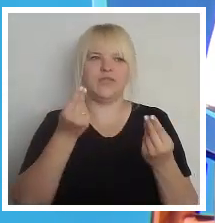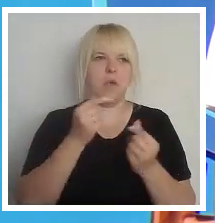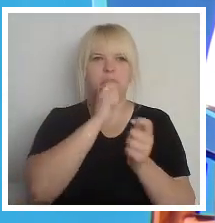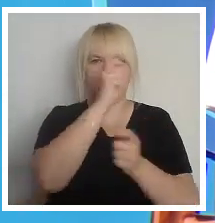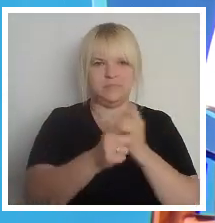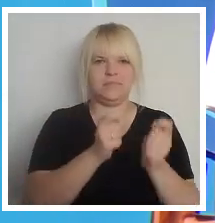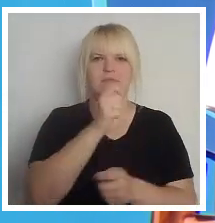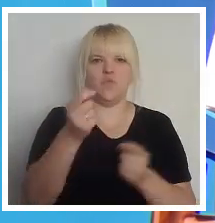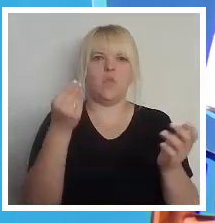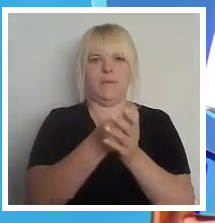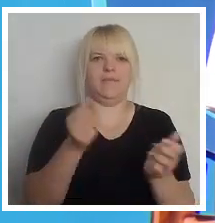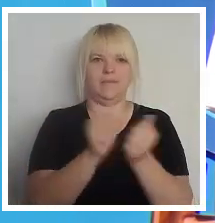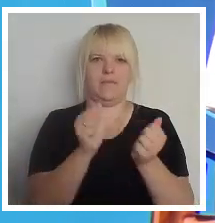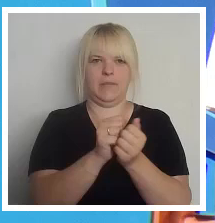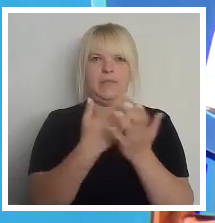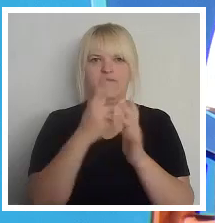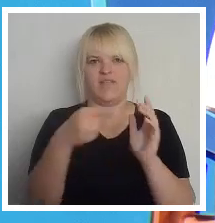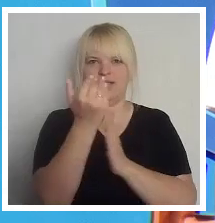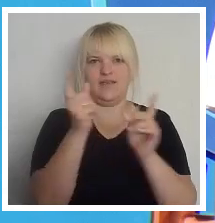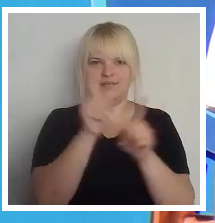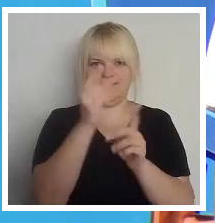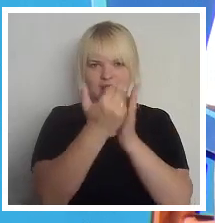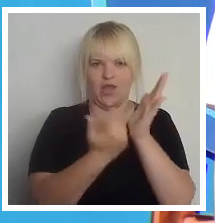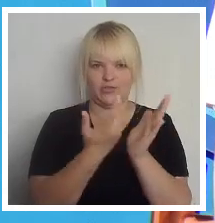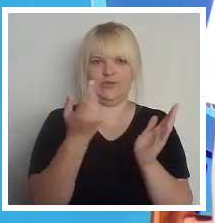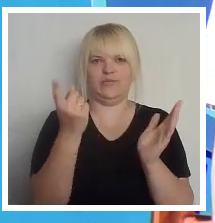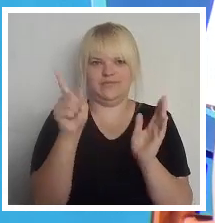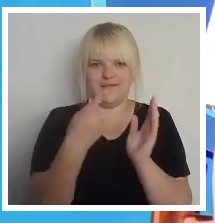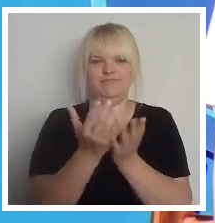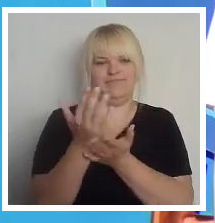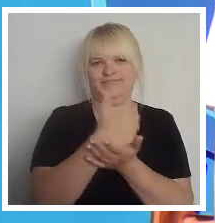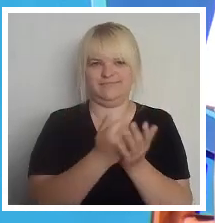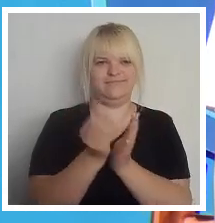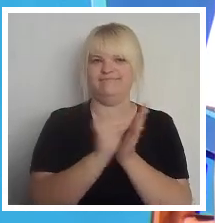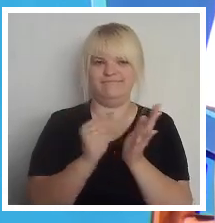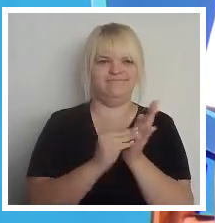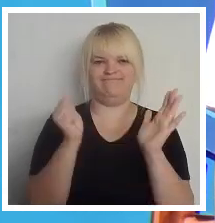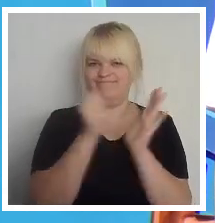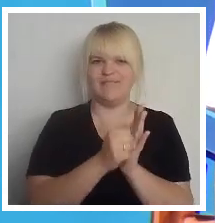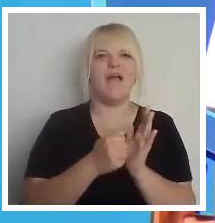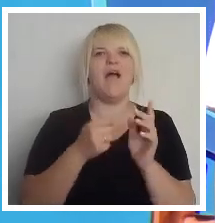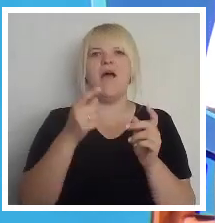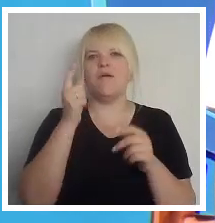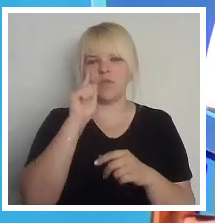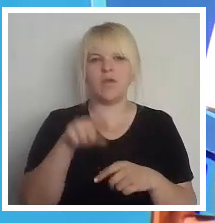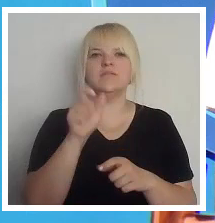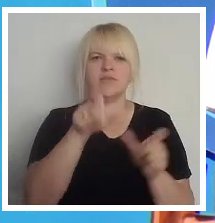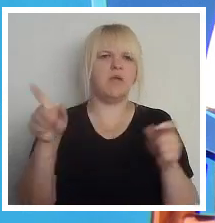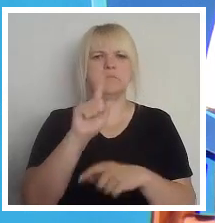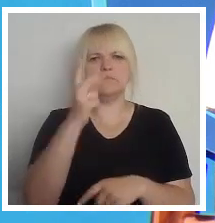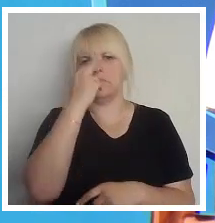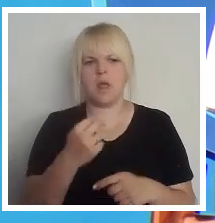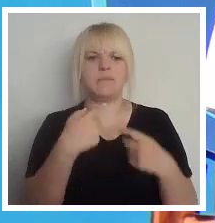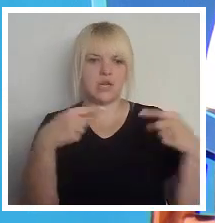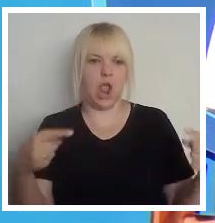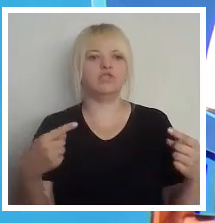papīru nopirkt, nemaz nerunājot par visu to saturu, kas būtu tur jāuzdrukās. Tā, ka līdz ar to, bet, nu, cilvēki pieradināti, jā, tas ir fizisks priekšmets,